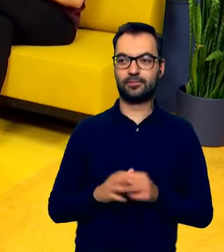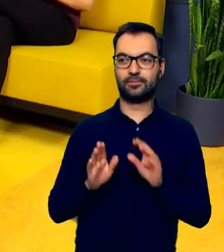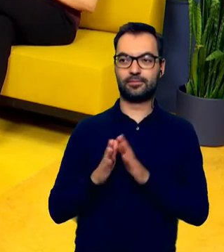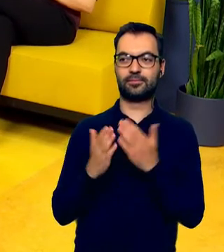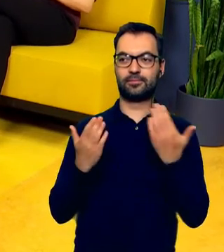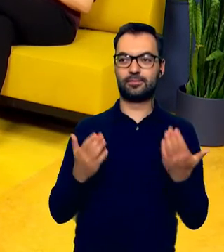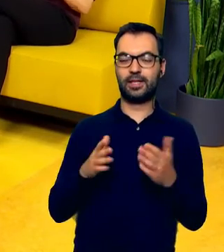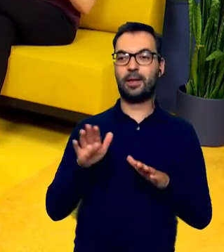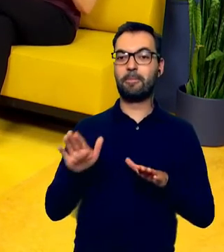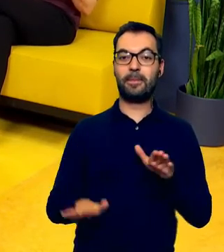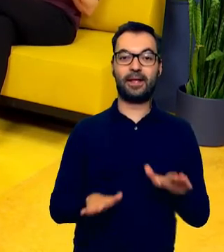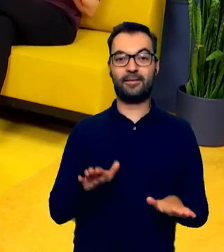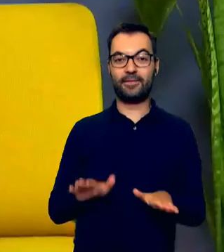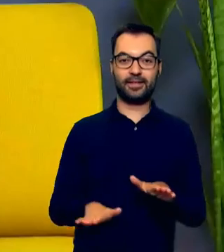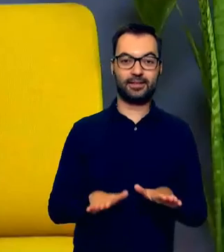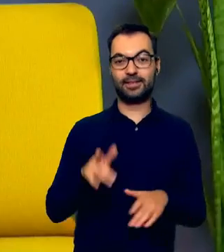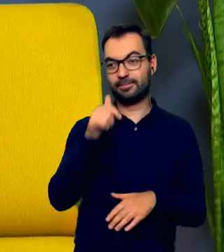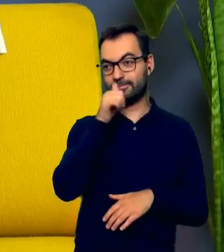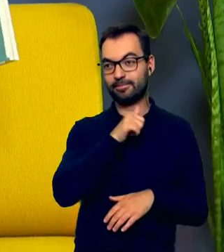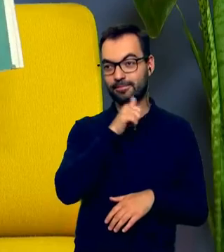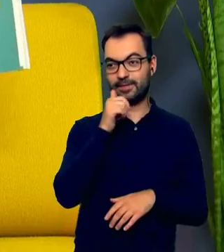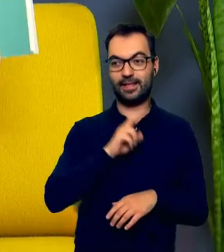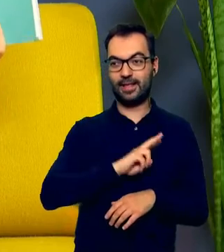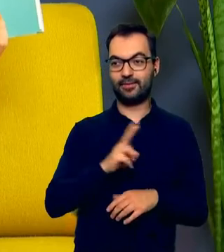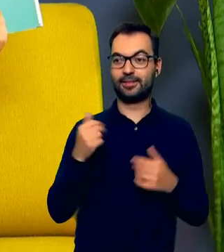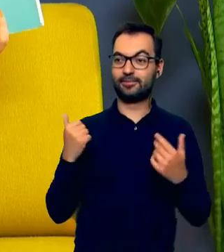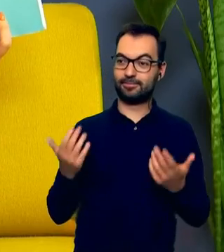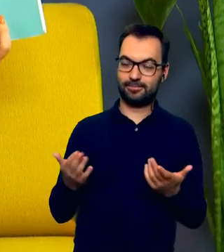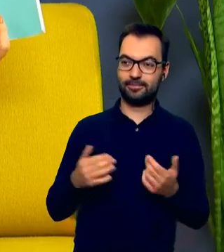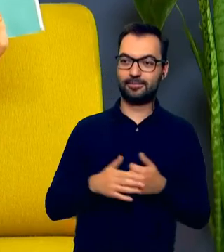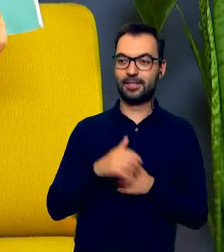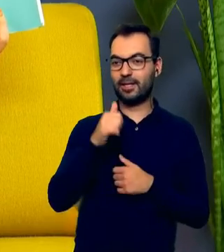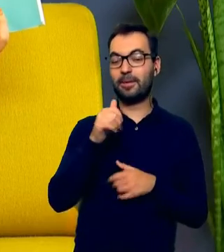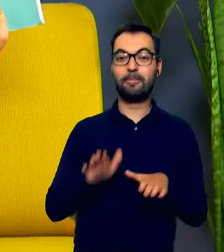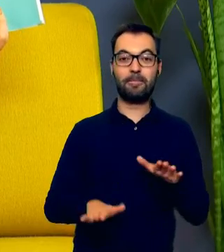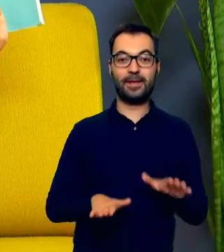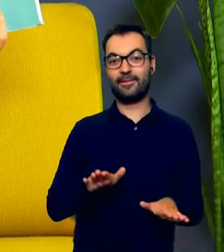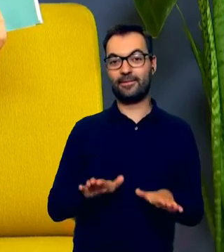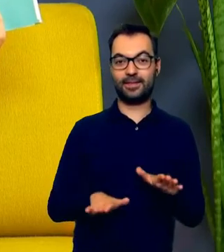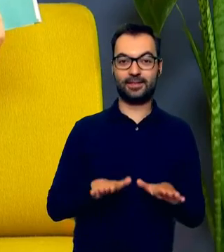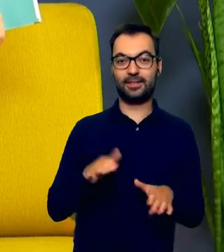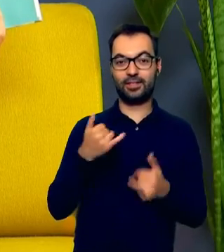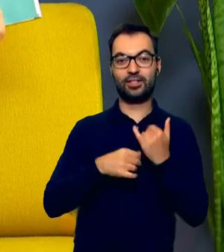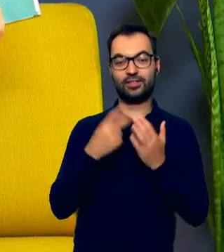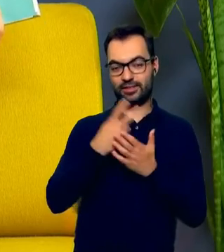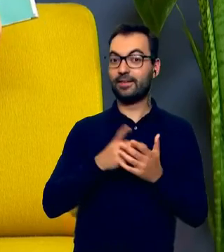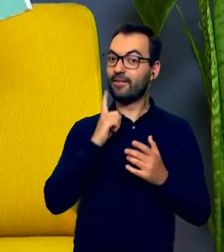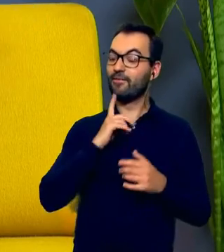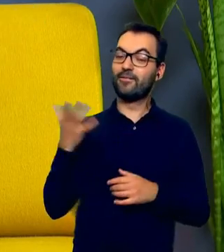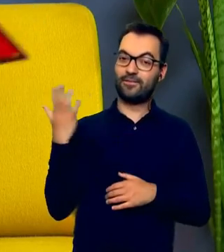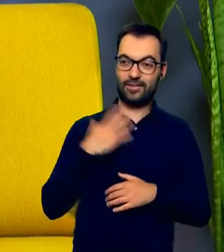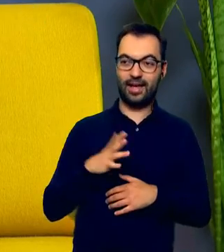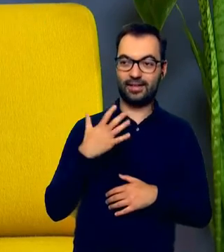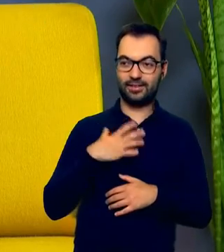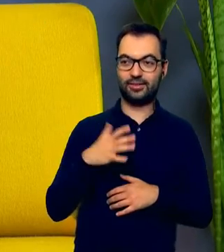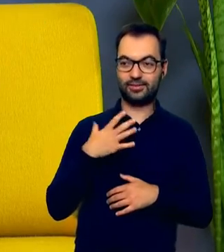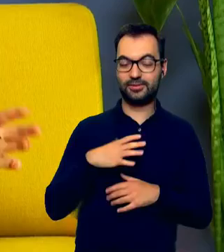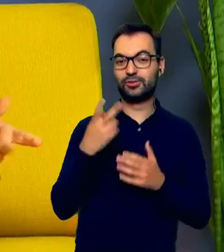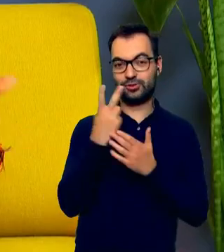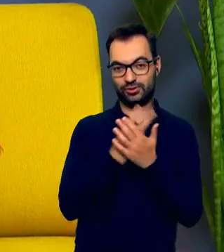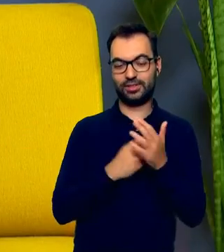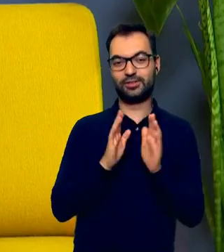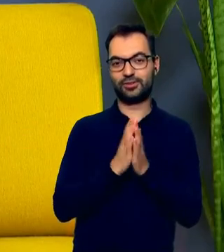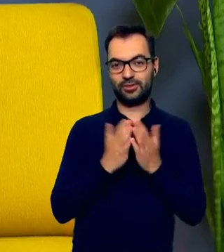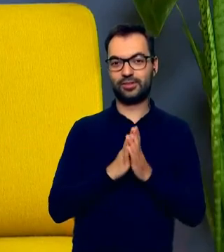jest pingwin i to jest taki sekret dla Państwa. Pingwinek, jak ktoś będzie czytał, więc zachęcamy do